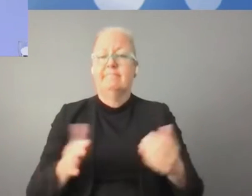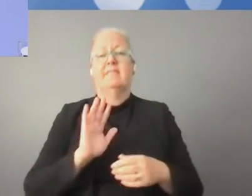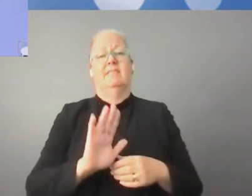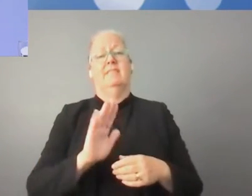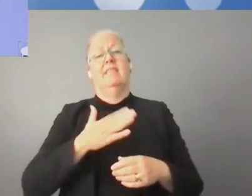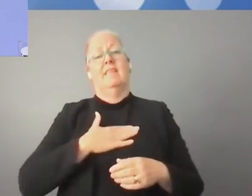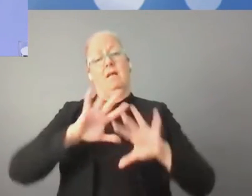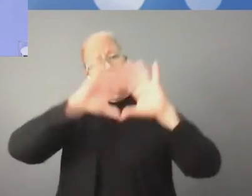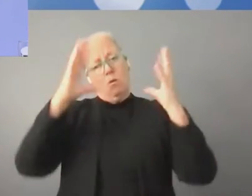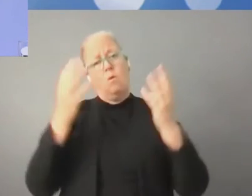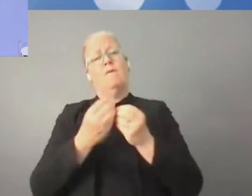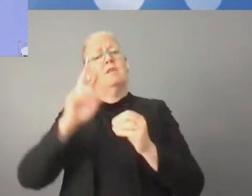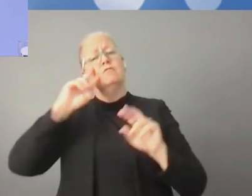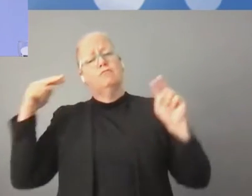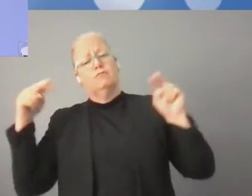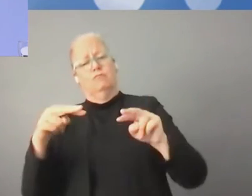И